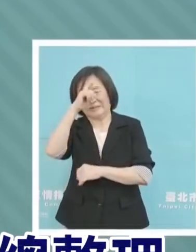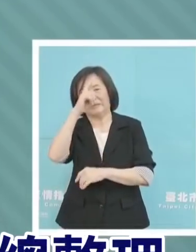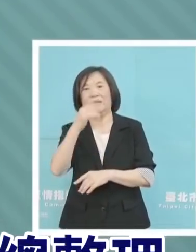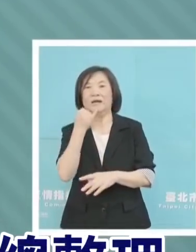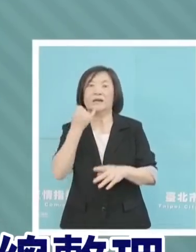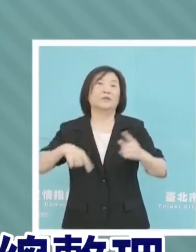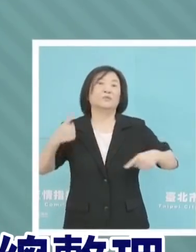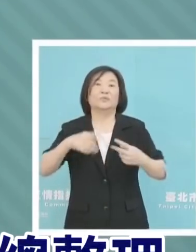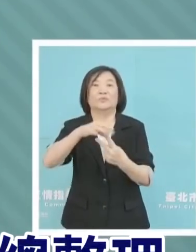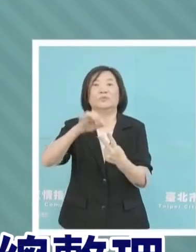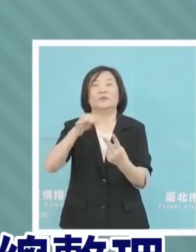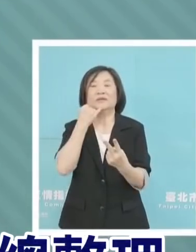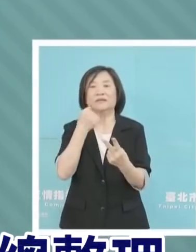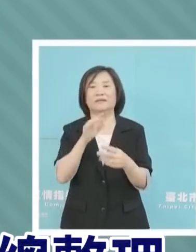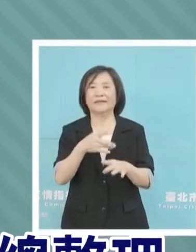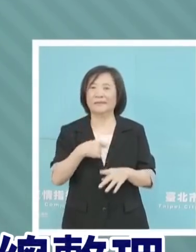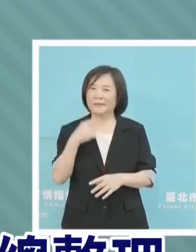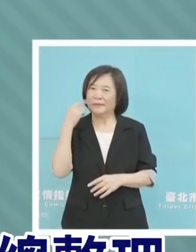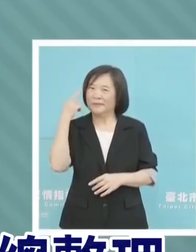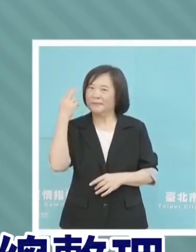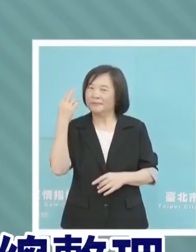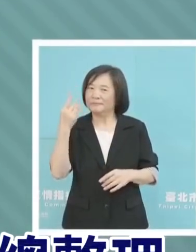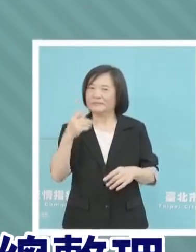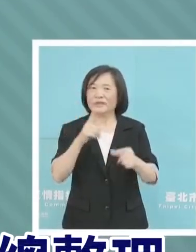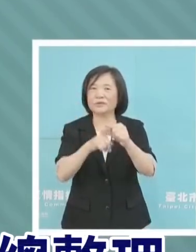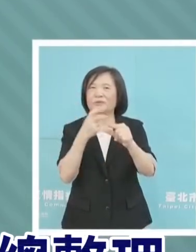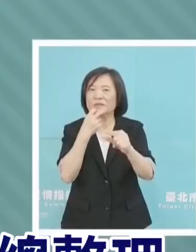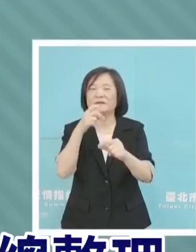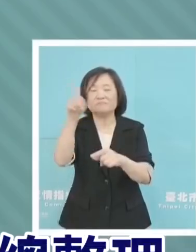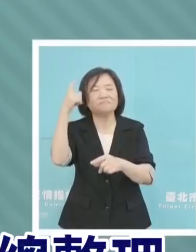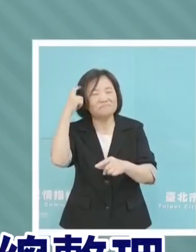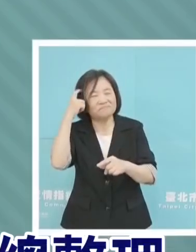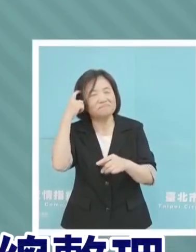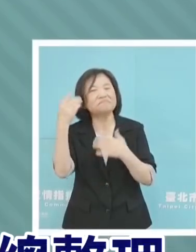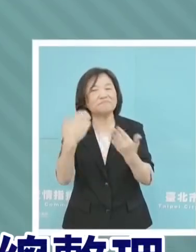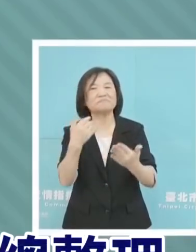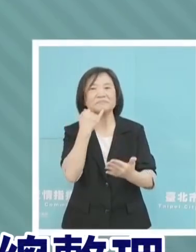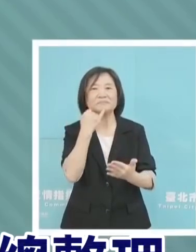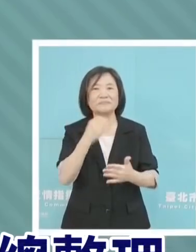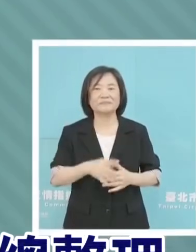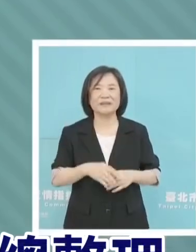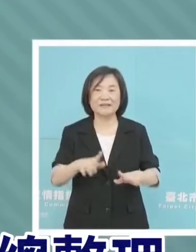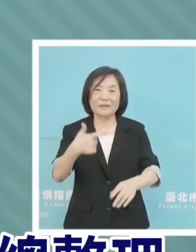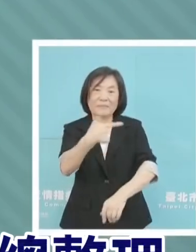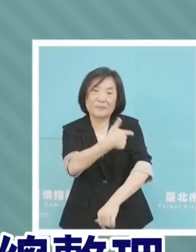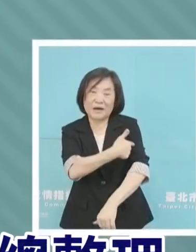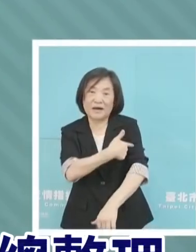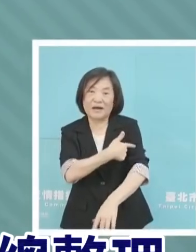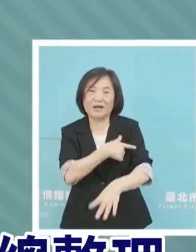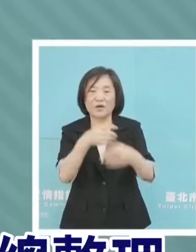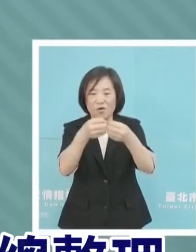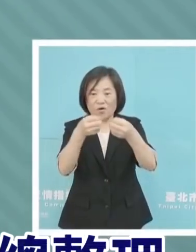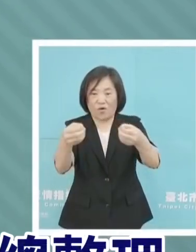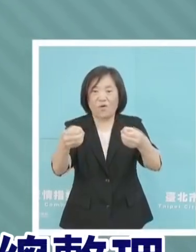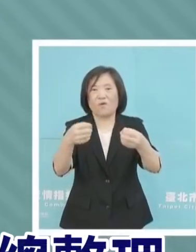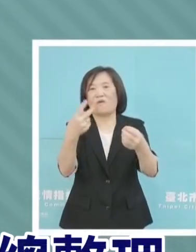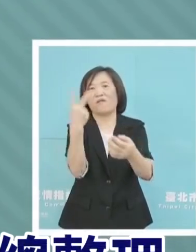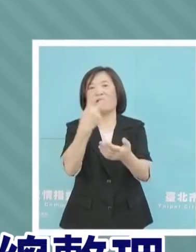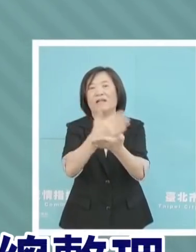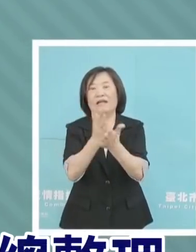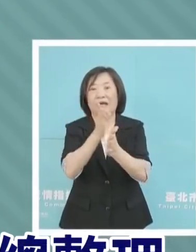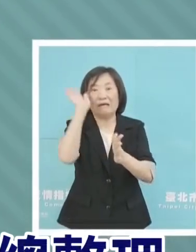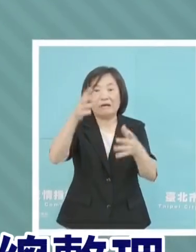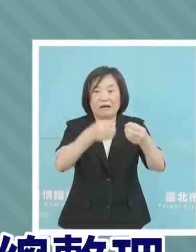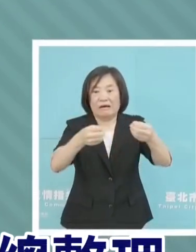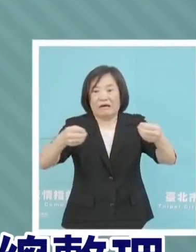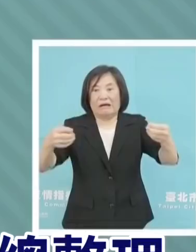选择的，不过这个实务上还是中央去思考现在疫苗已经2种了，搞不好以后还有3种